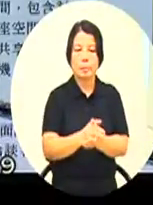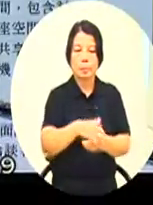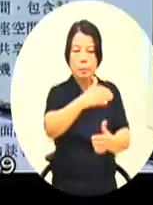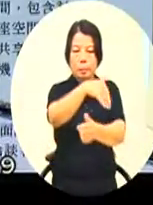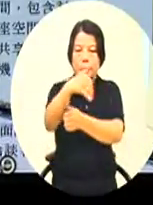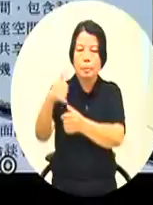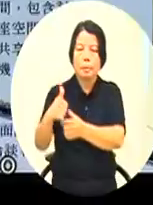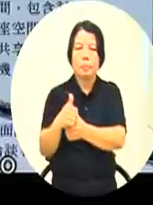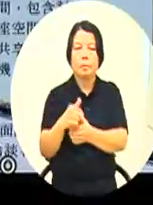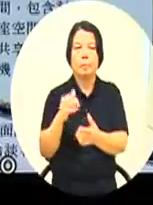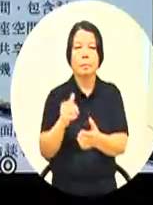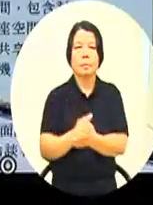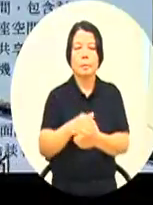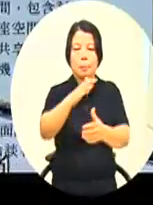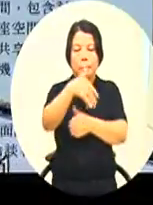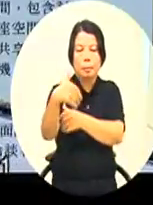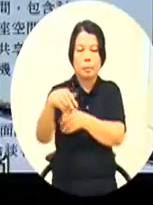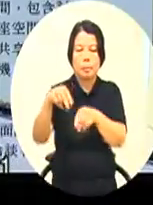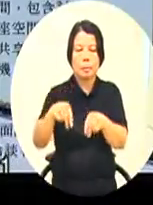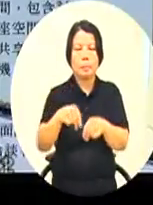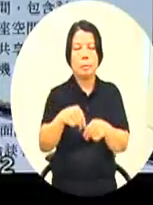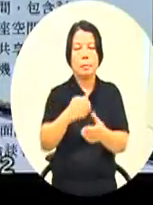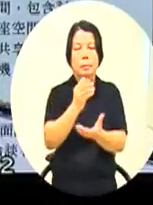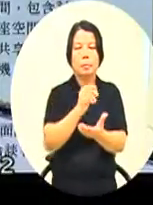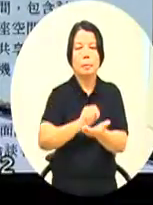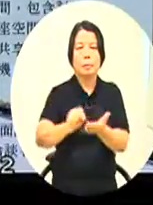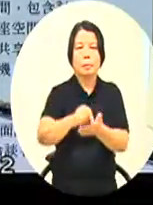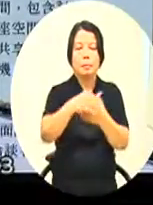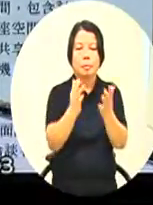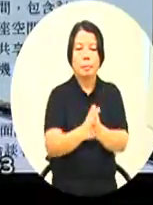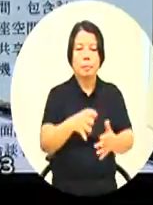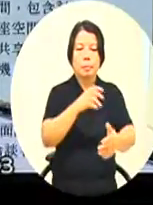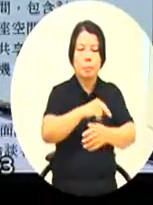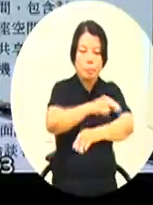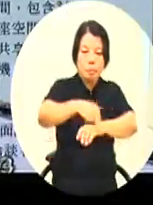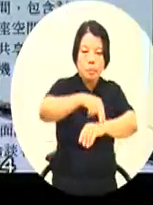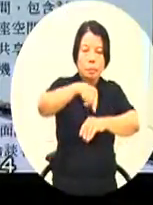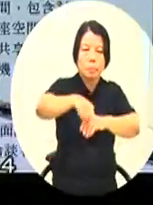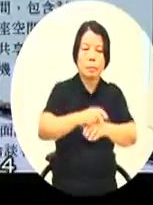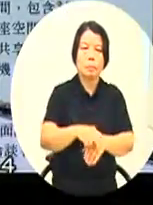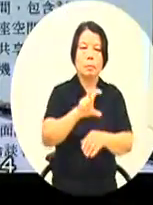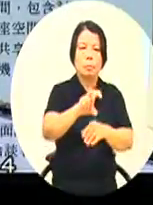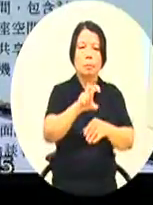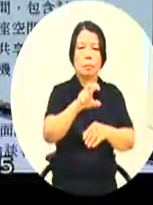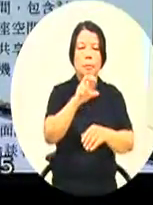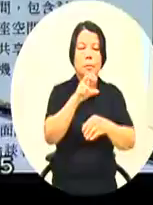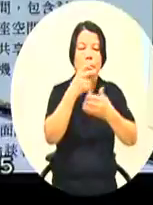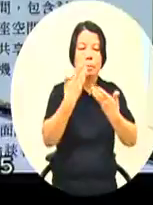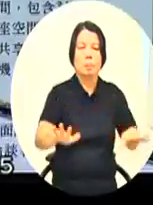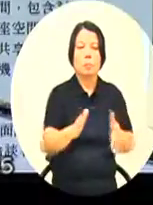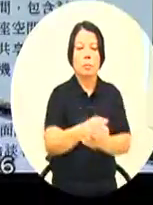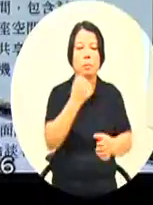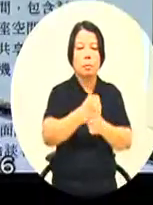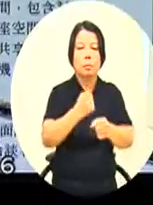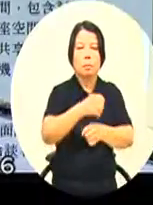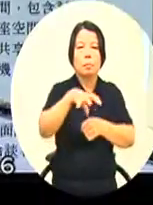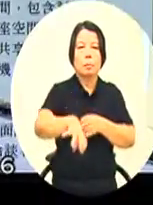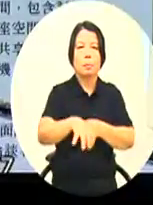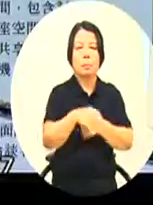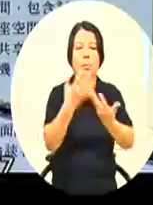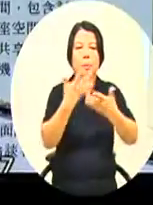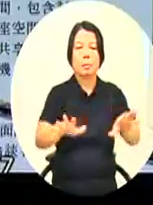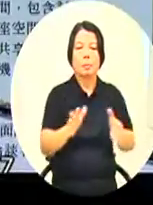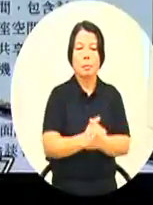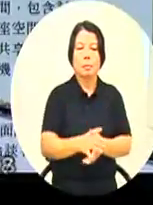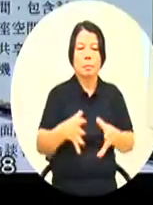伴，那我们希望我们里头规划了70间大大小小的一个进驻的办公室，那更有许多